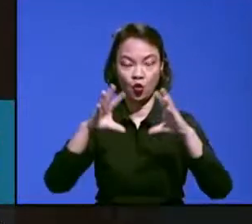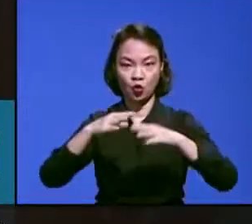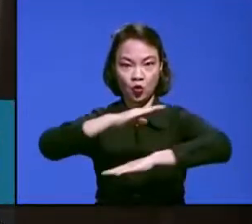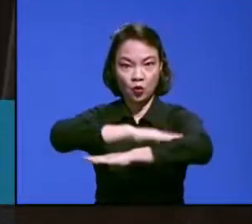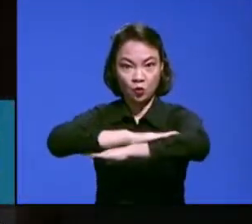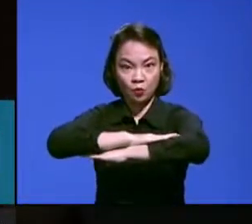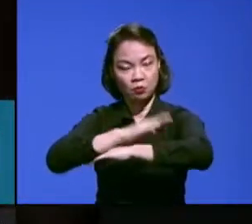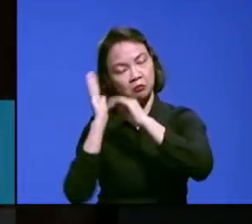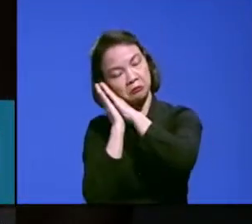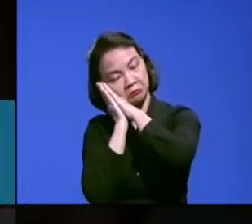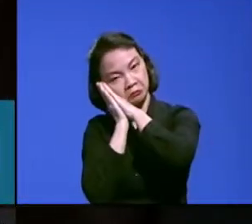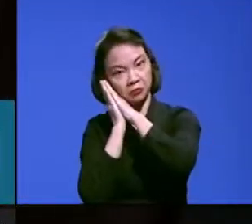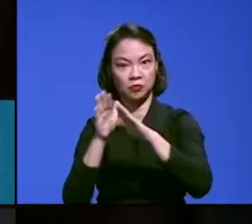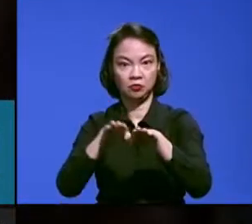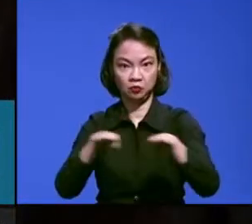loh.